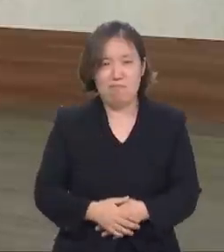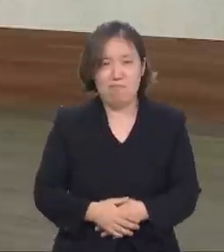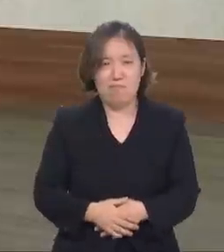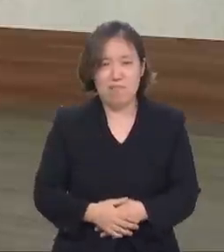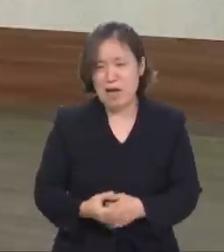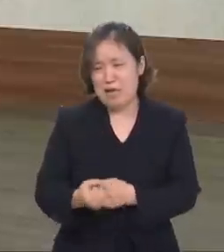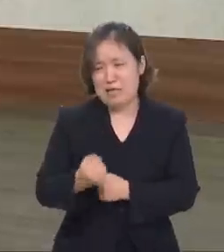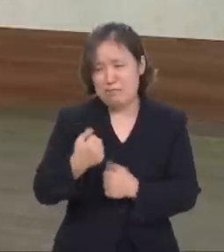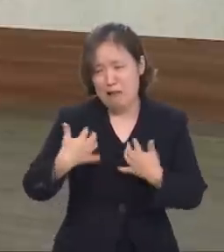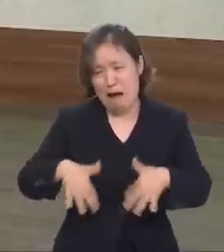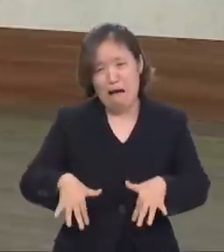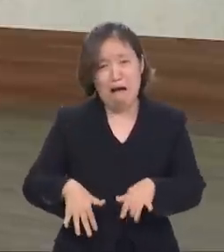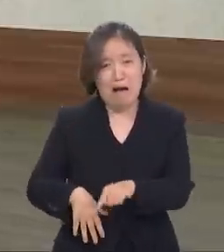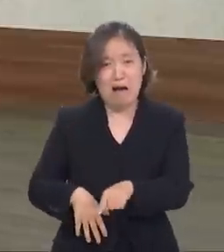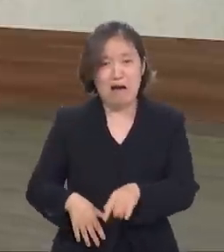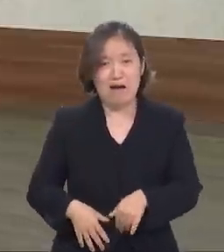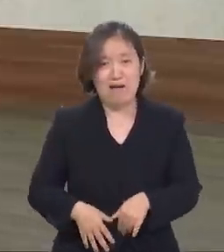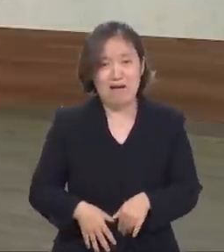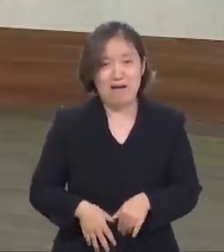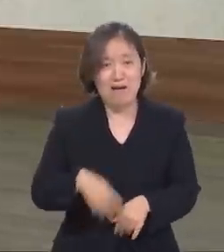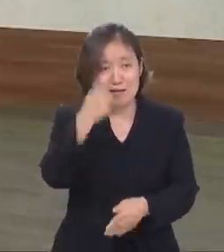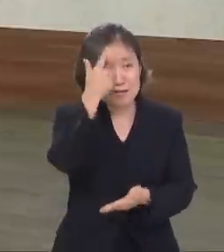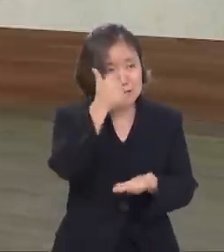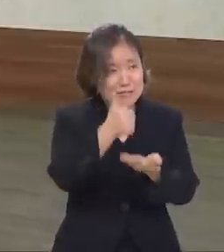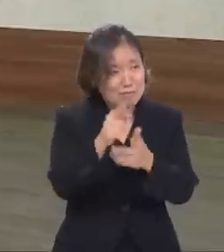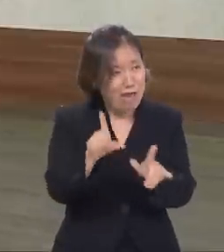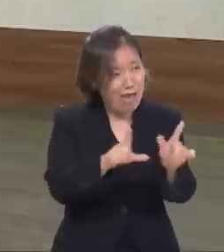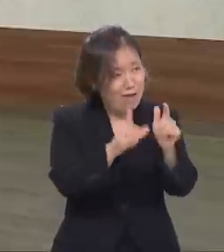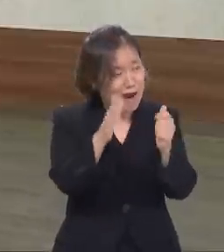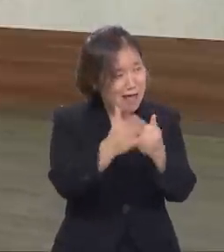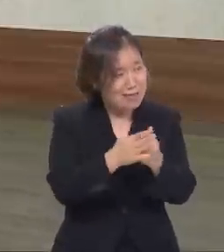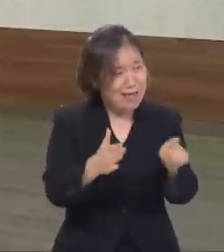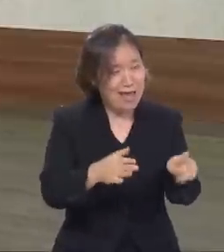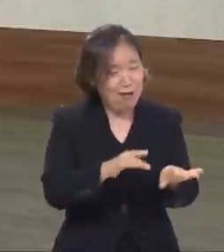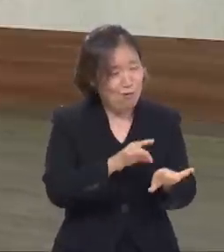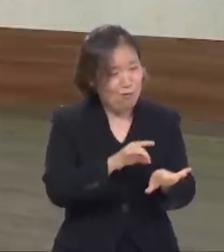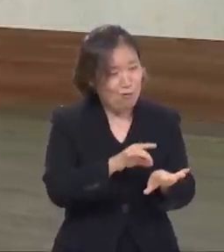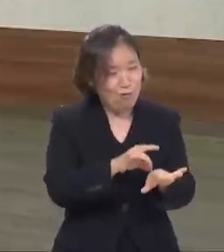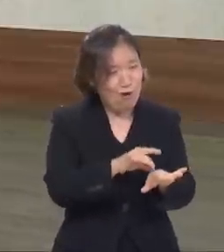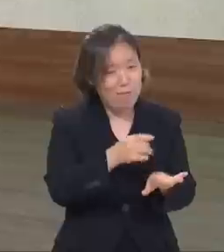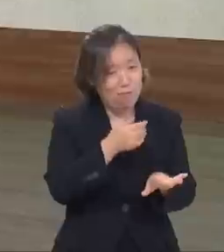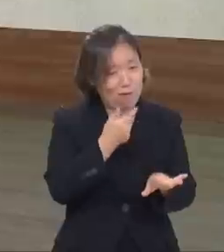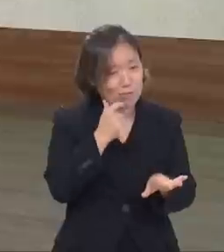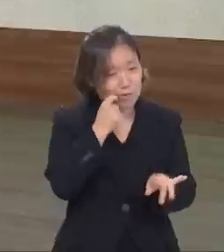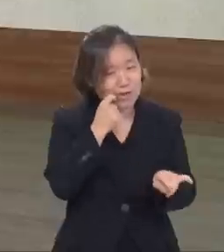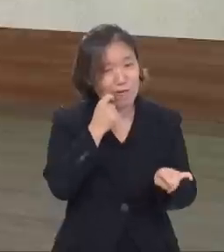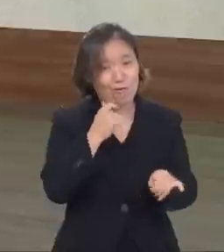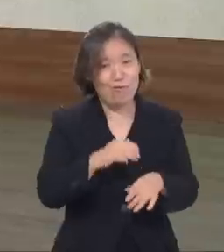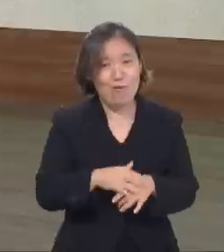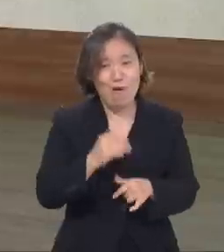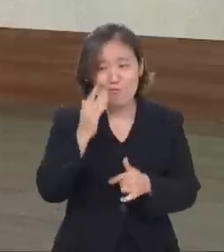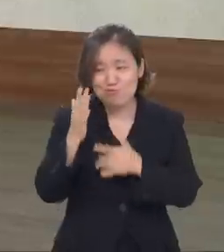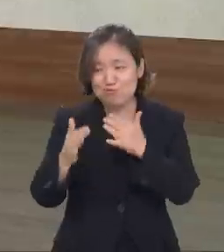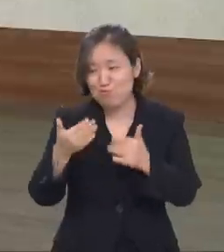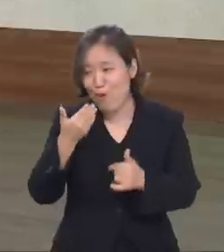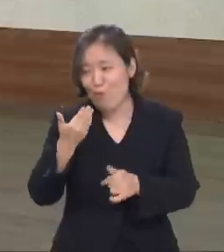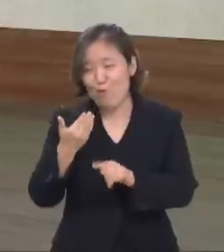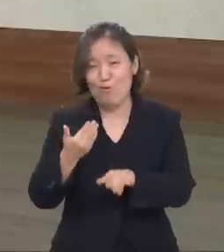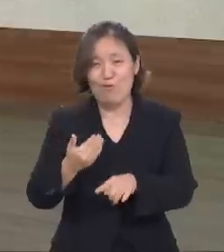어렸을 때 출가해서 맨날 뭐 풀만 먹고 나물만 먹었으니 뭐 몸싸움이 붙어도 어디 이기겠어요